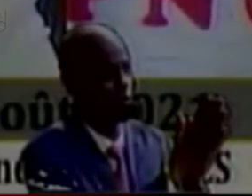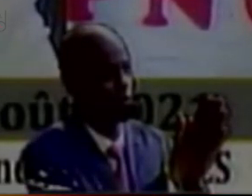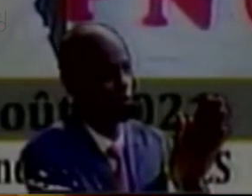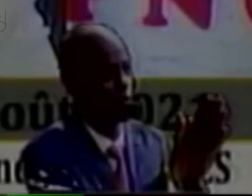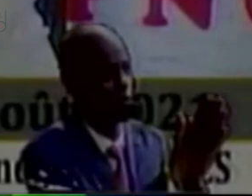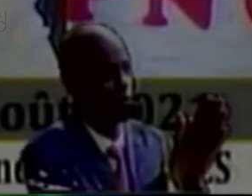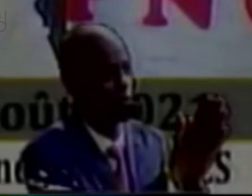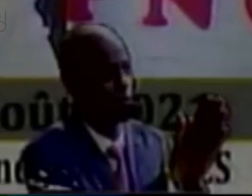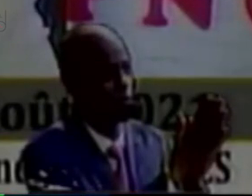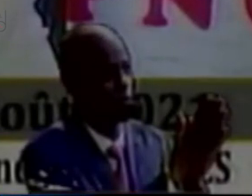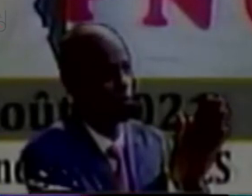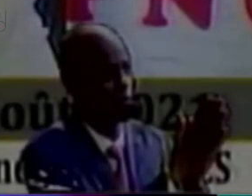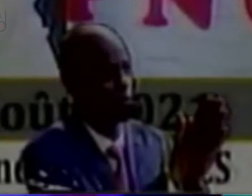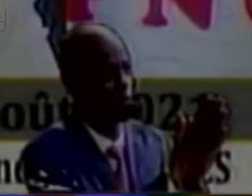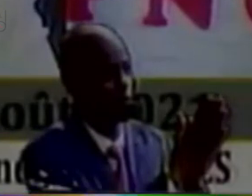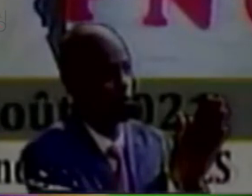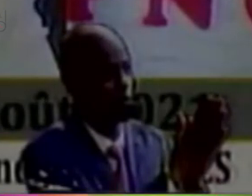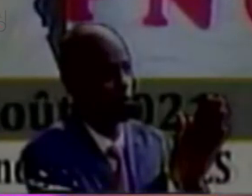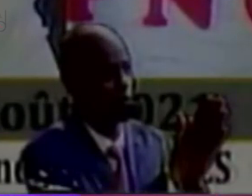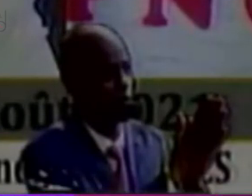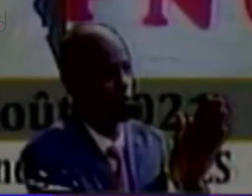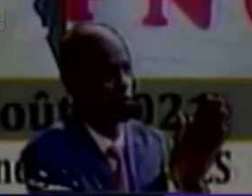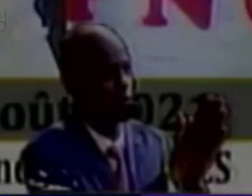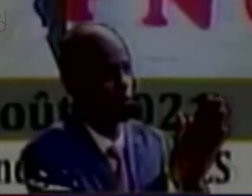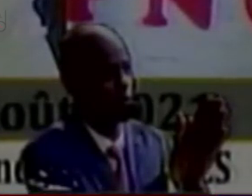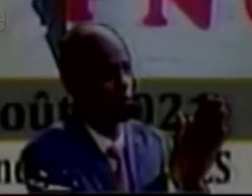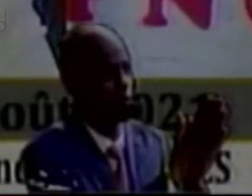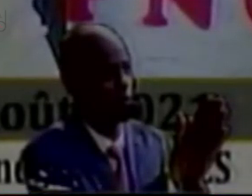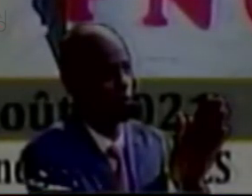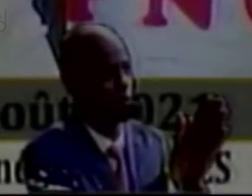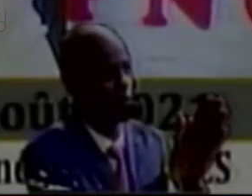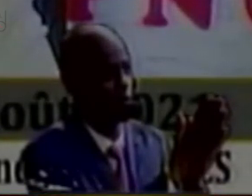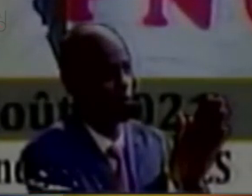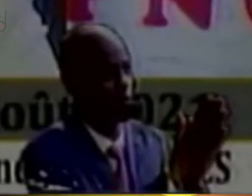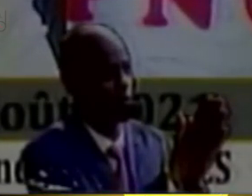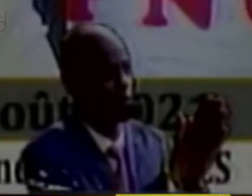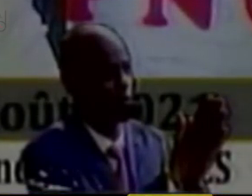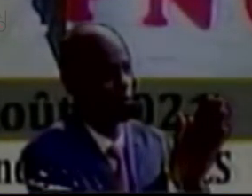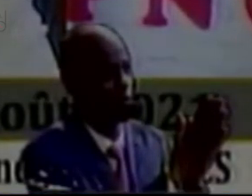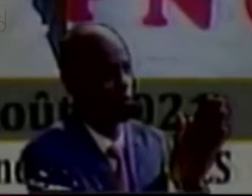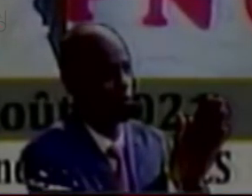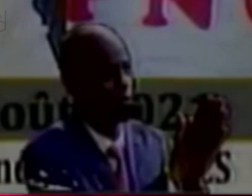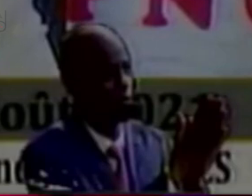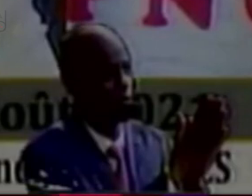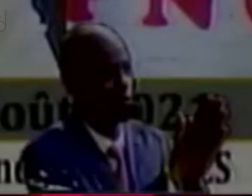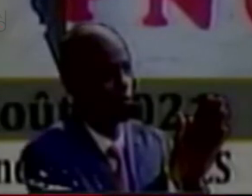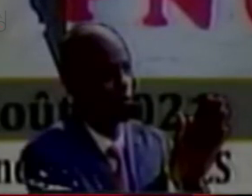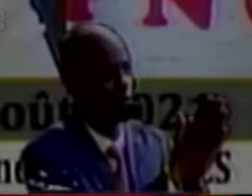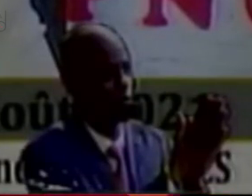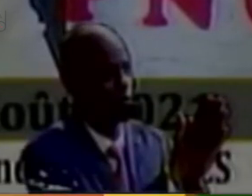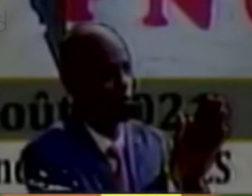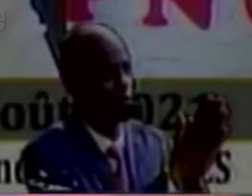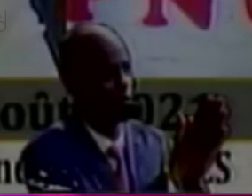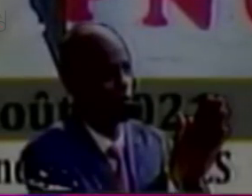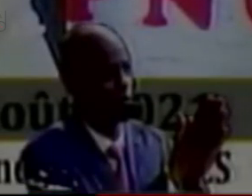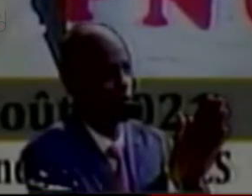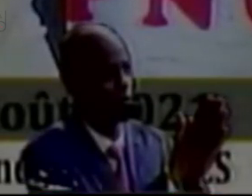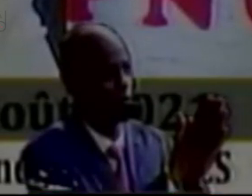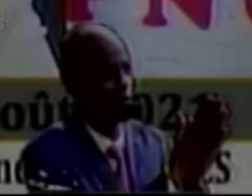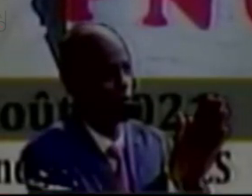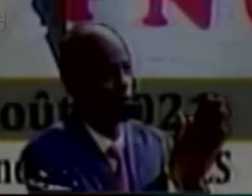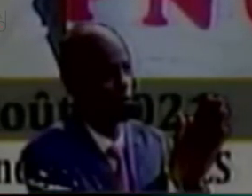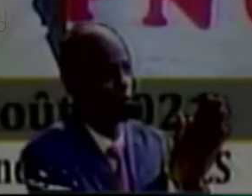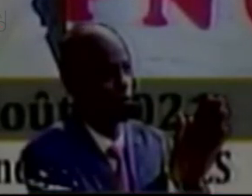là. Ministre éducation nationale là n'ont pas gagné et trop conversation sur dossier ça, son dossier qui a fait sur réseaux